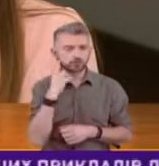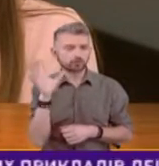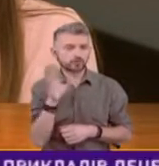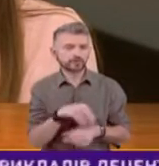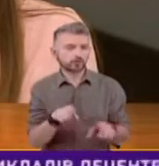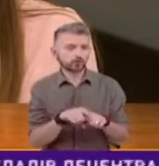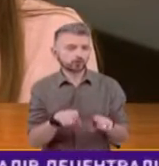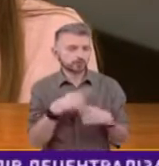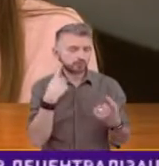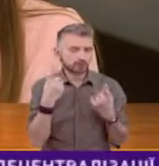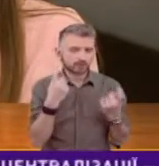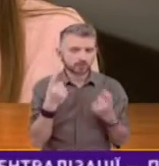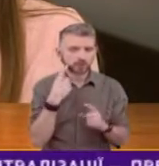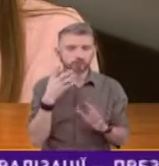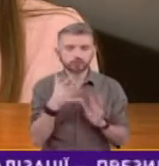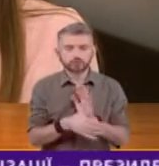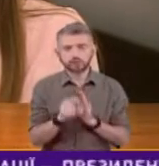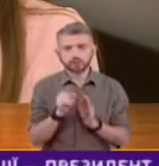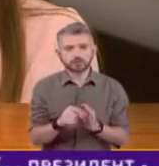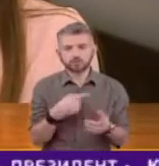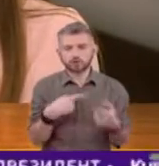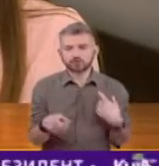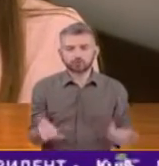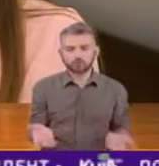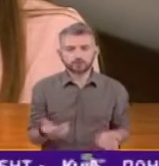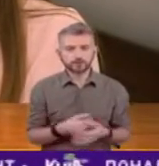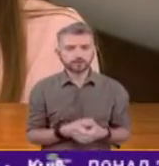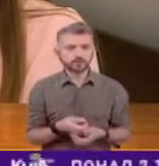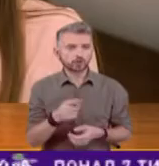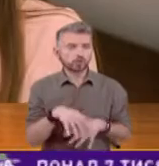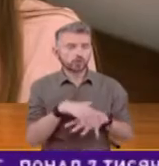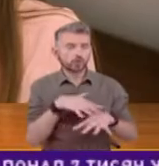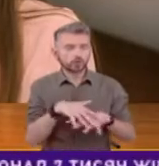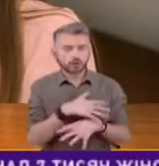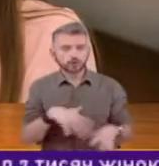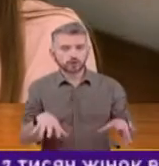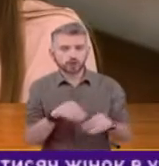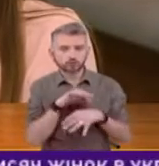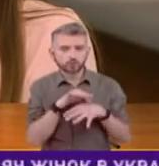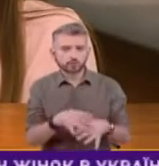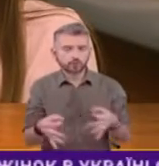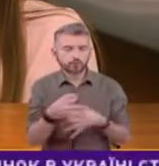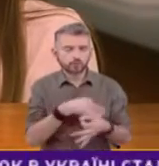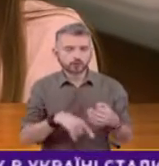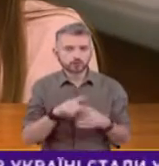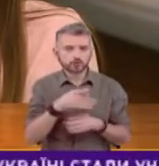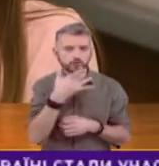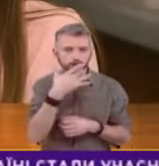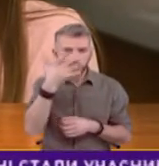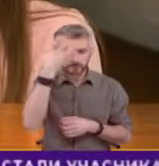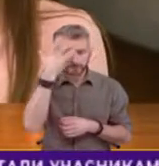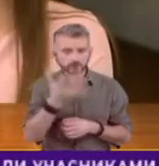одну і ту саму інформацію, розуміємо її, перепрошую, по-різному. Тому громадою ми разом проводили такі обговорення, що влітку